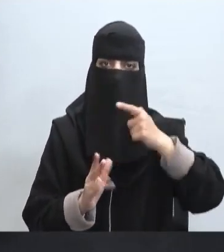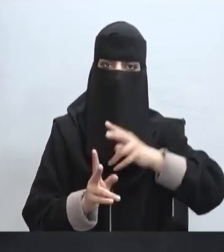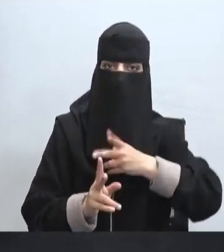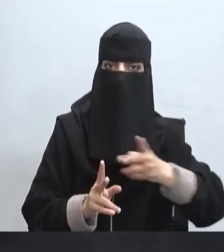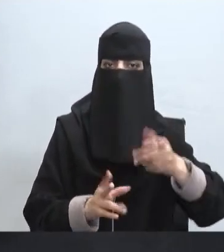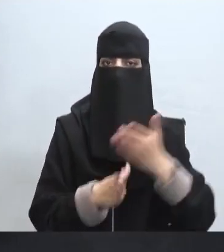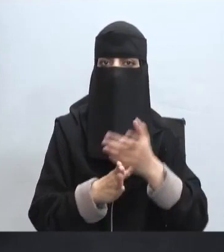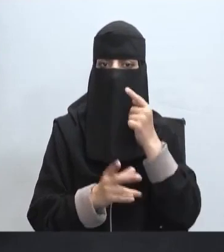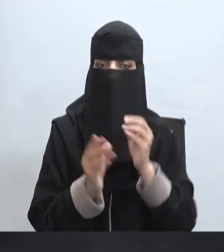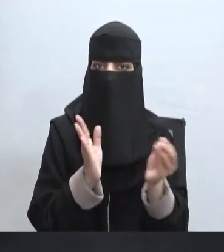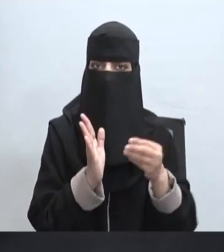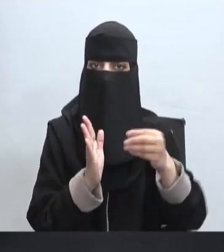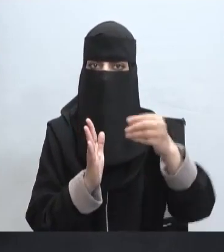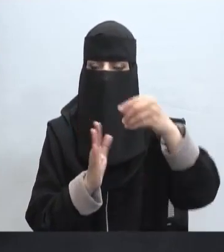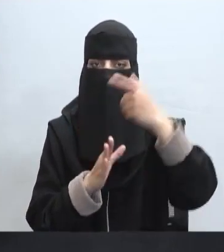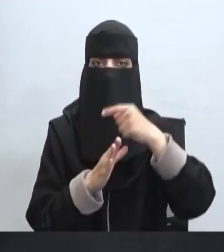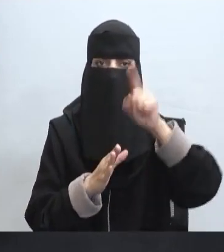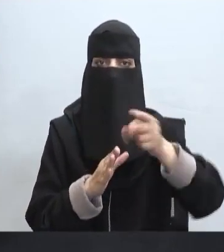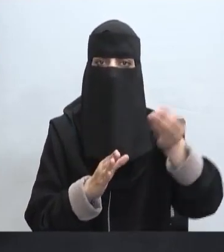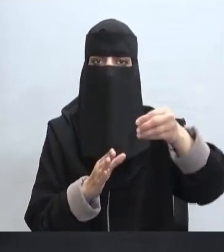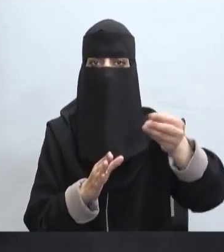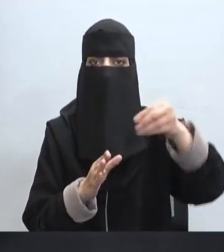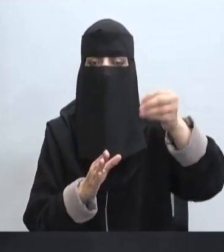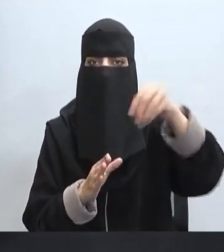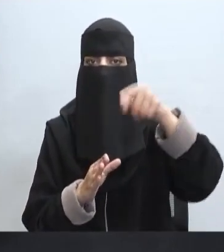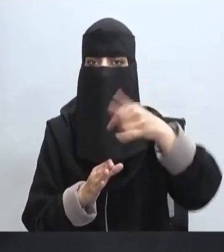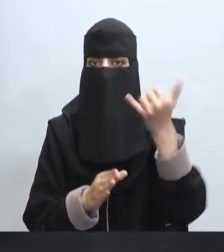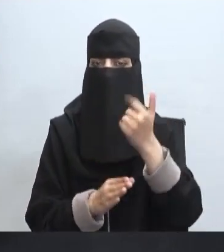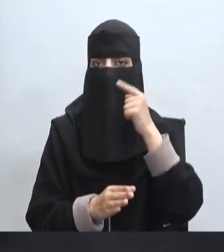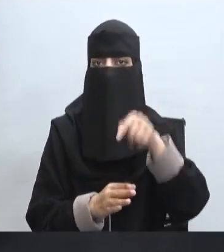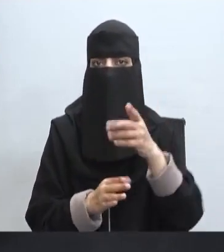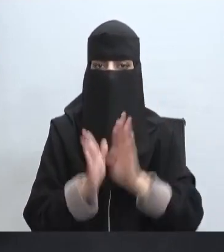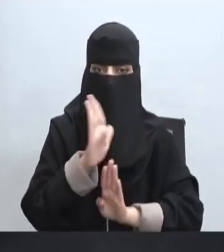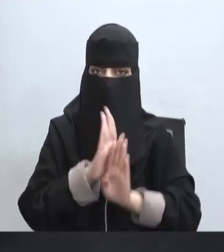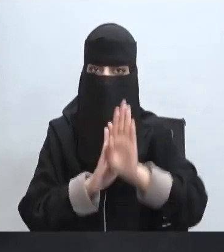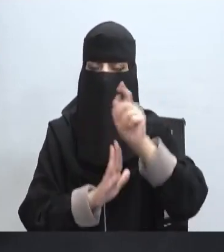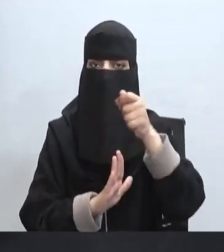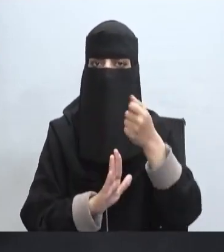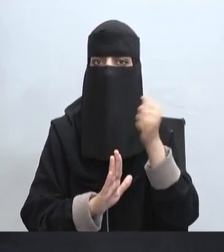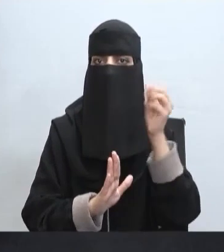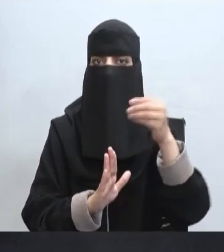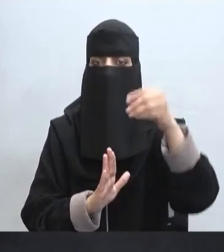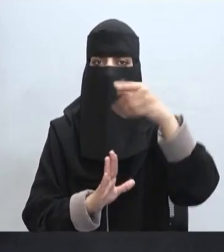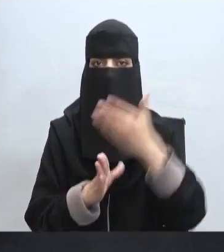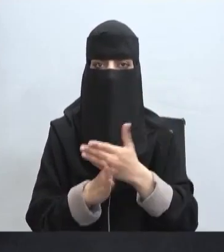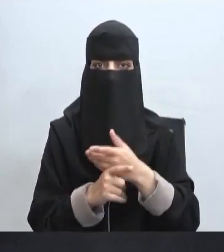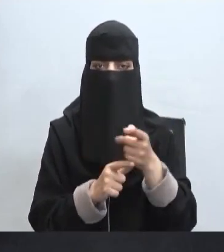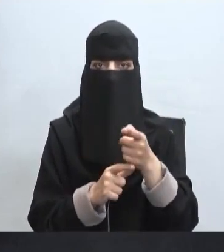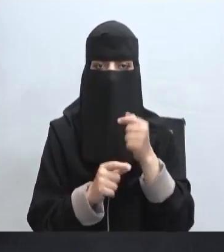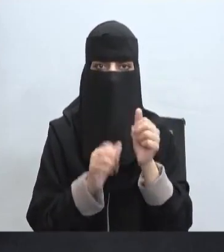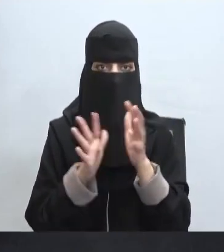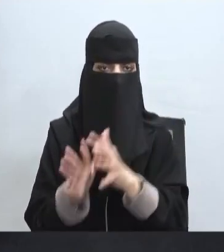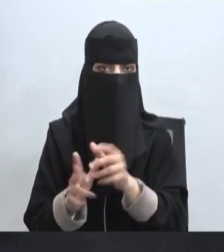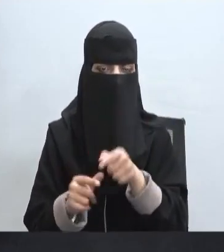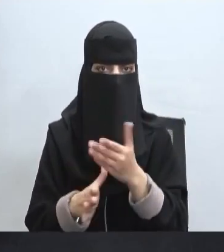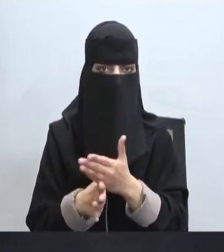عاده ما تتزايد يوما بعد يوم فلذلك مهم جدا ان يكون هنالك نمو وزياده في المال الذي يكون